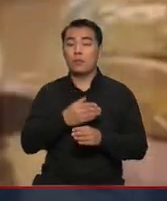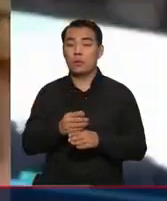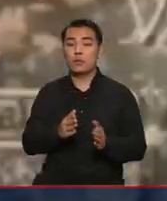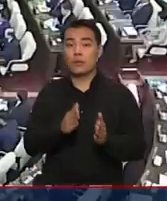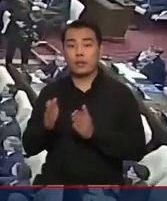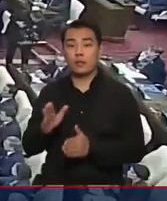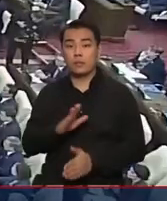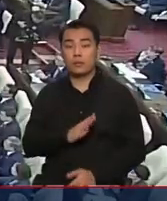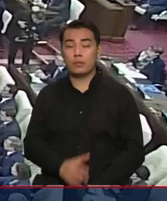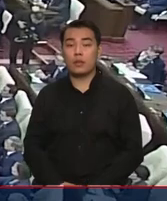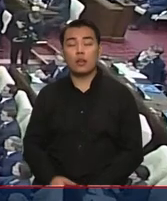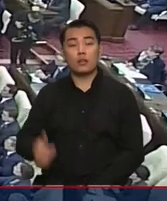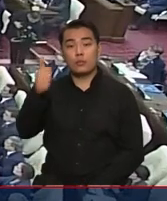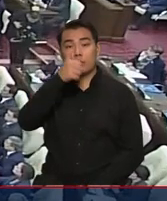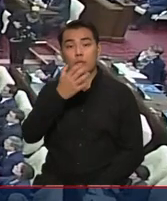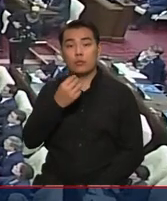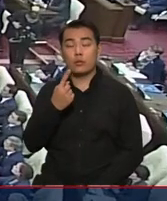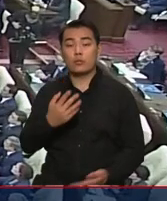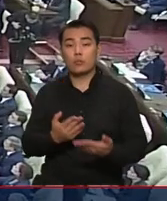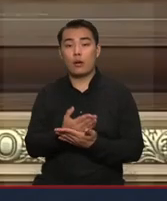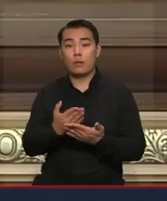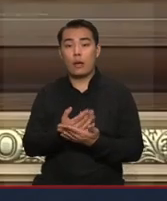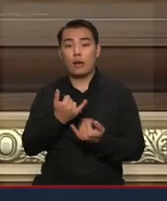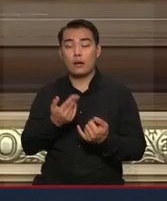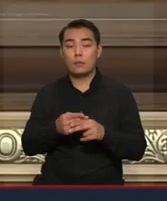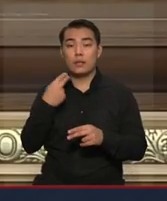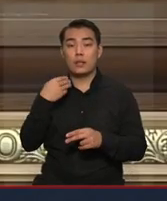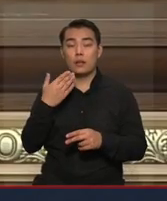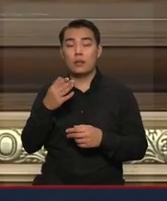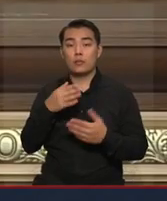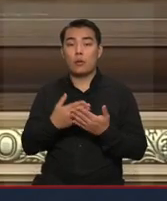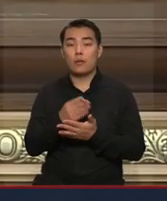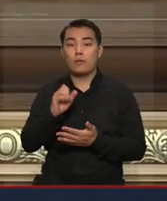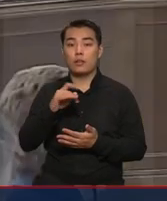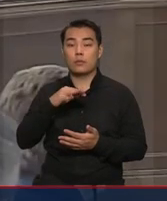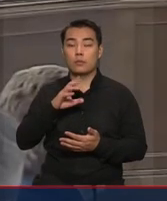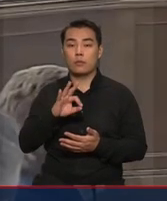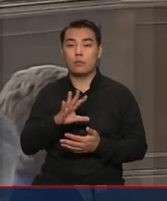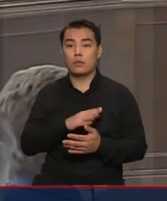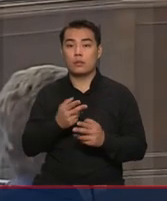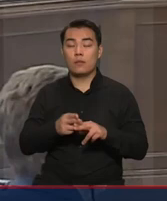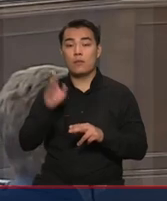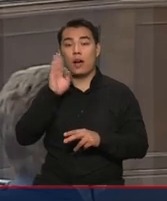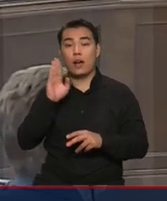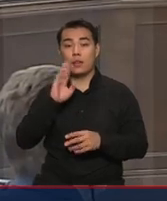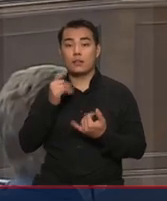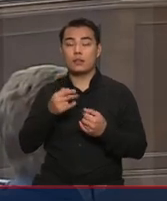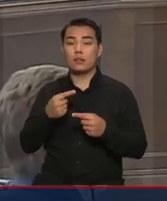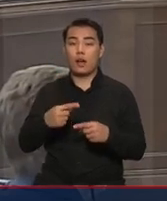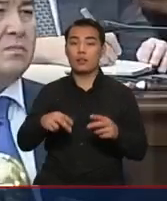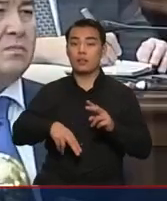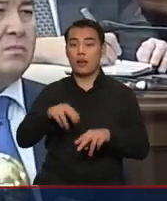шегерді. Жылдың тағы бір жаңалығы президенттің жарлығымен жаңа ведомстволар құрылды. Су, көлік, өнеркәсіп, құрылыс секілді